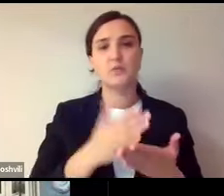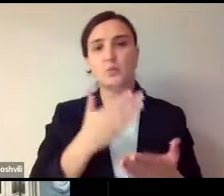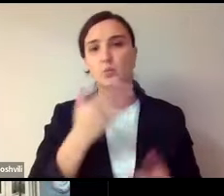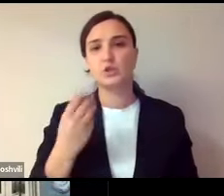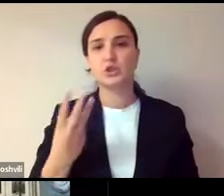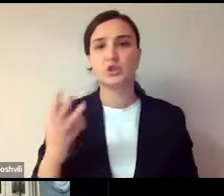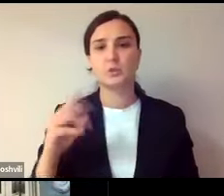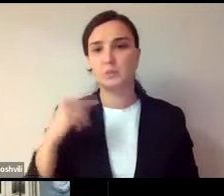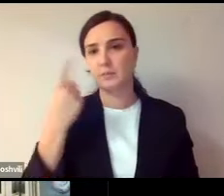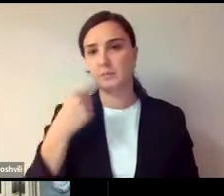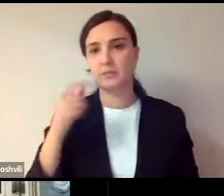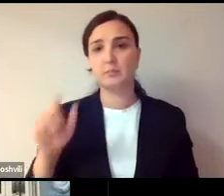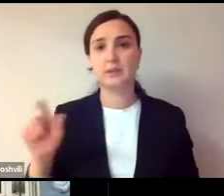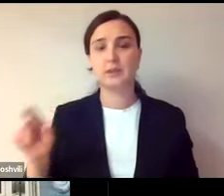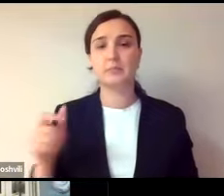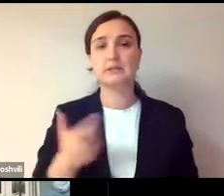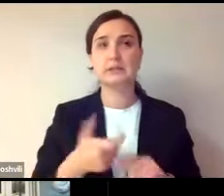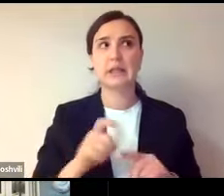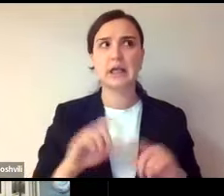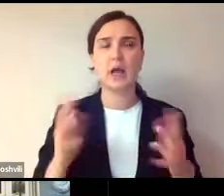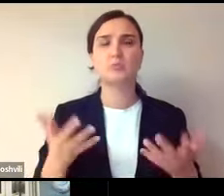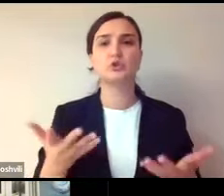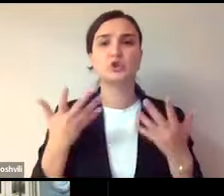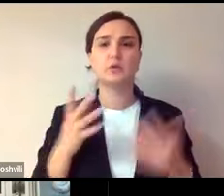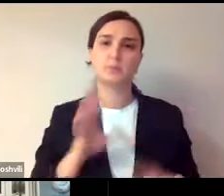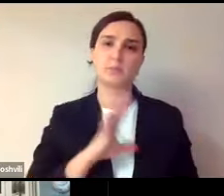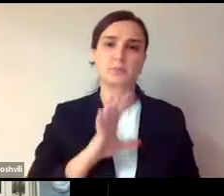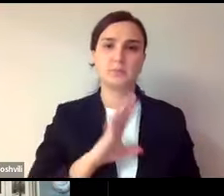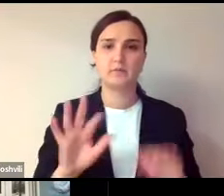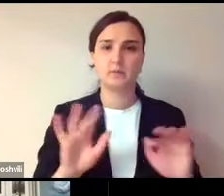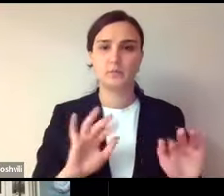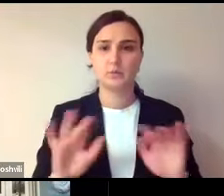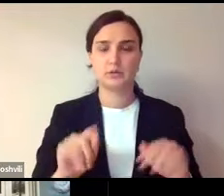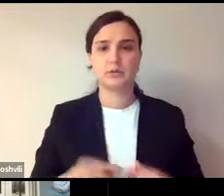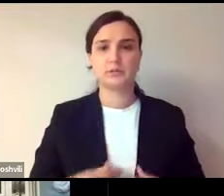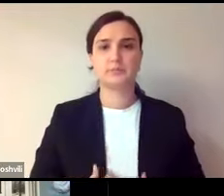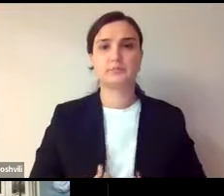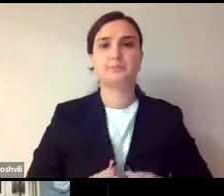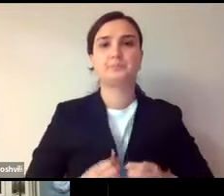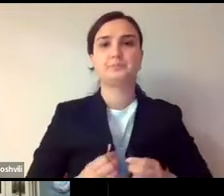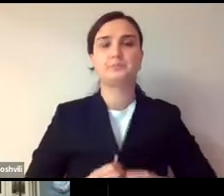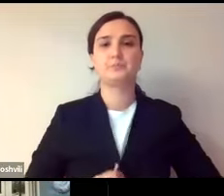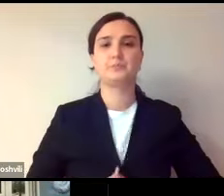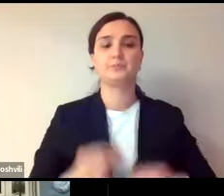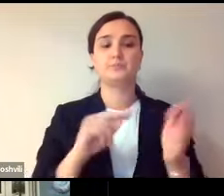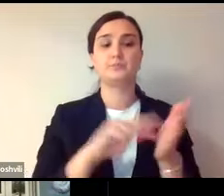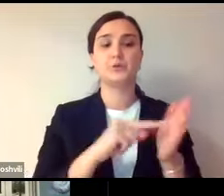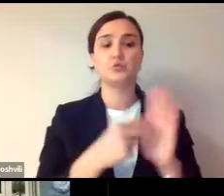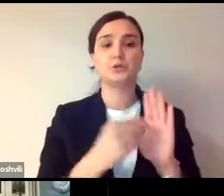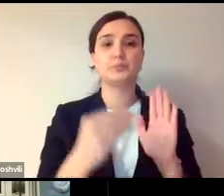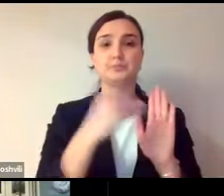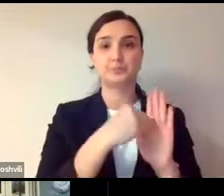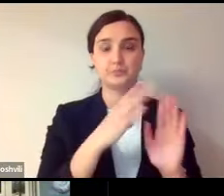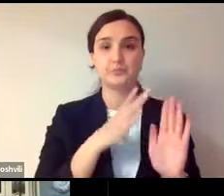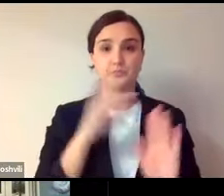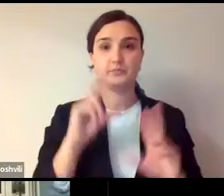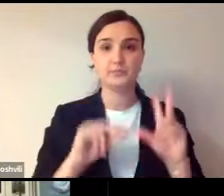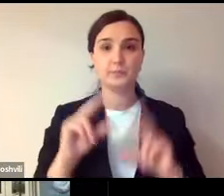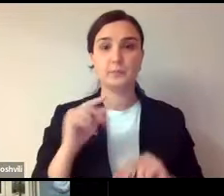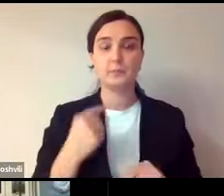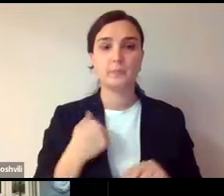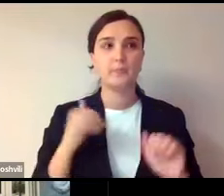მათი მშობლები. დამჭირვალედ იყო თორე ეს პროცესი. მერე ბიუჯეტში თუ იყო გათვალისწინებული ხარჯები, ანუ ჩვენ უკან არ